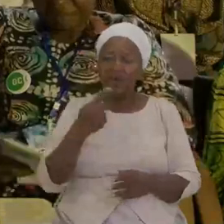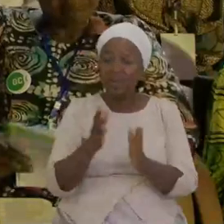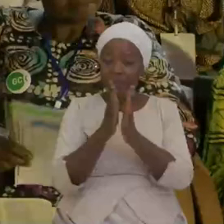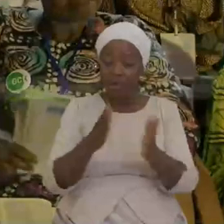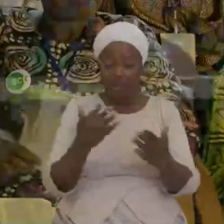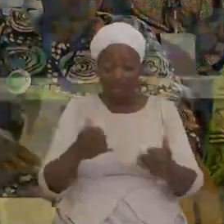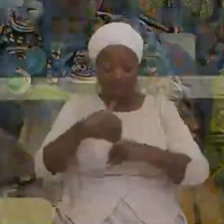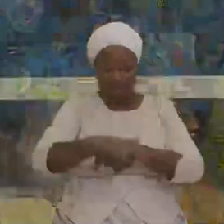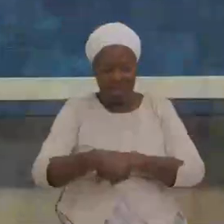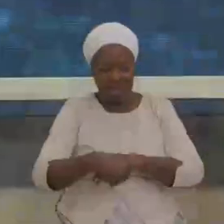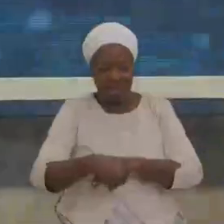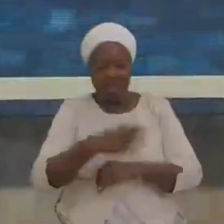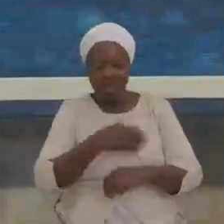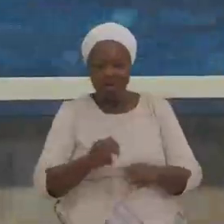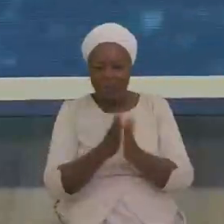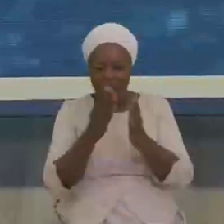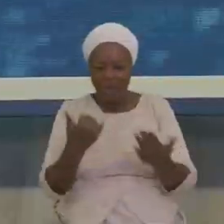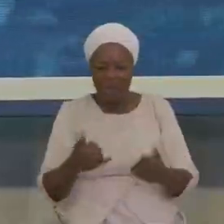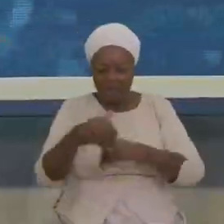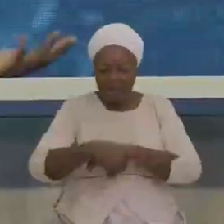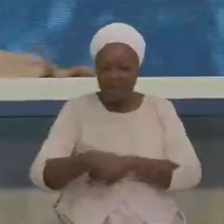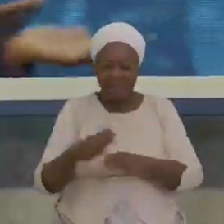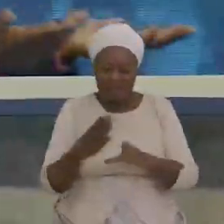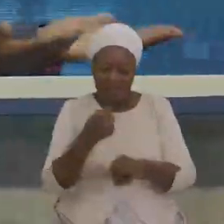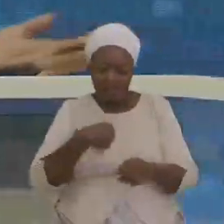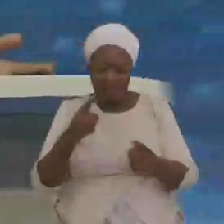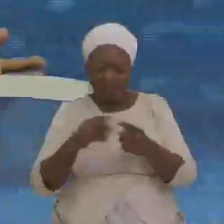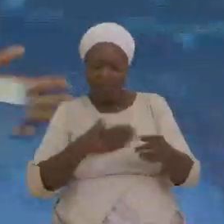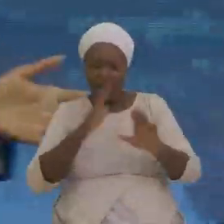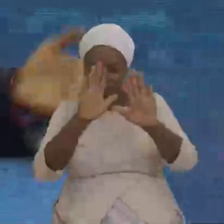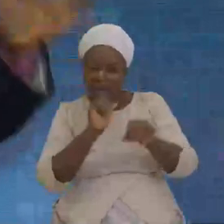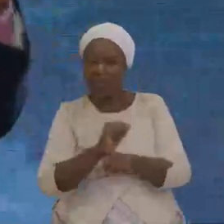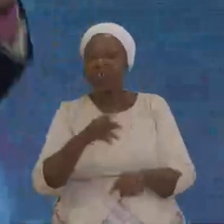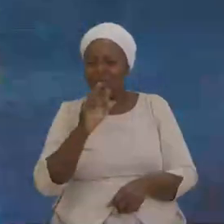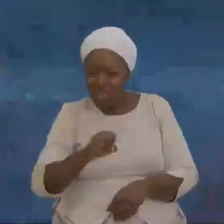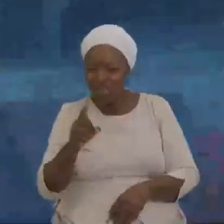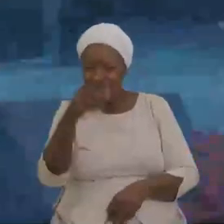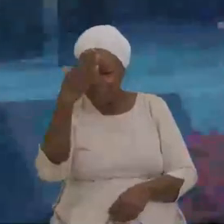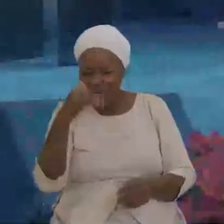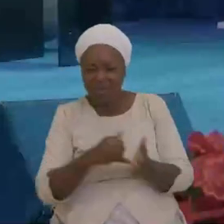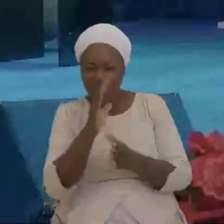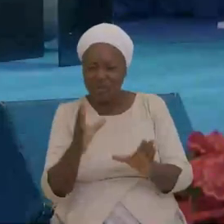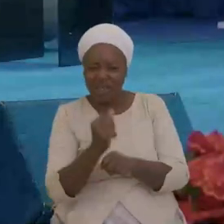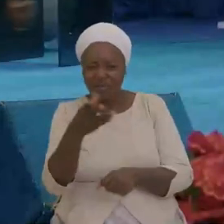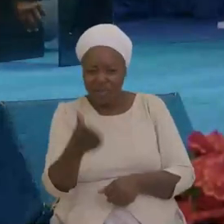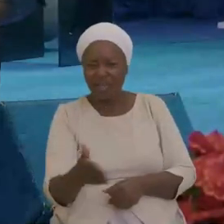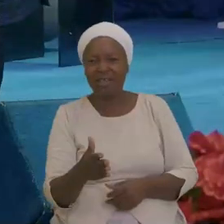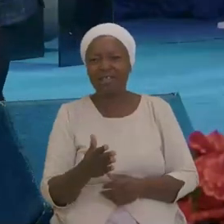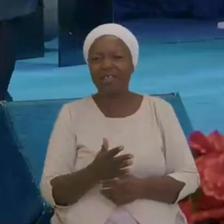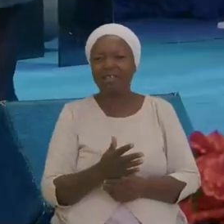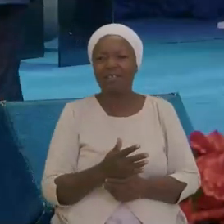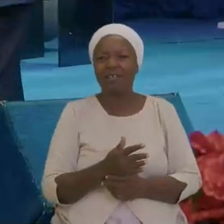Est-ce que la prière de ce soir, est-ce que la prédication de ce soir va m'amener dans mon miracle? Une fois que tu sais, elle t'amènera